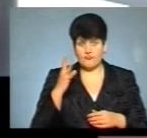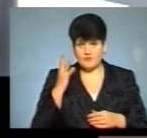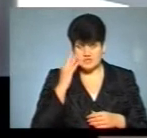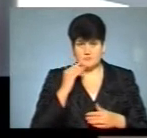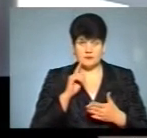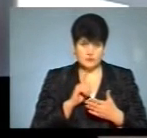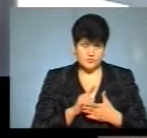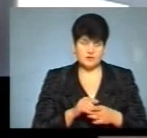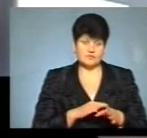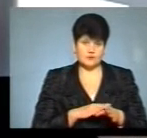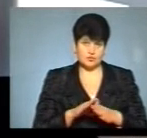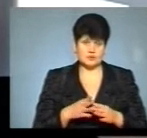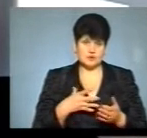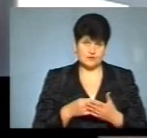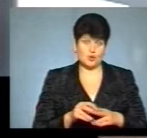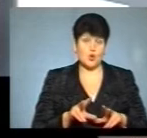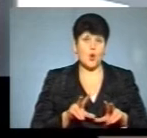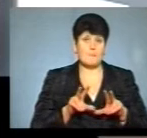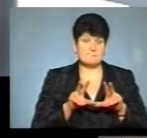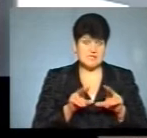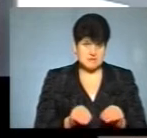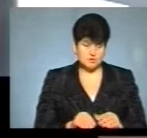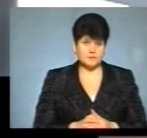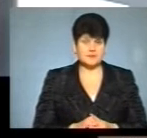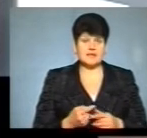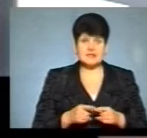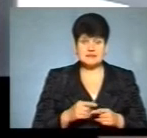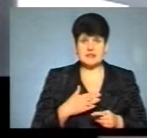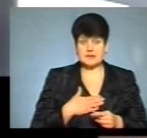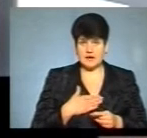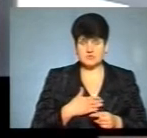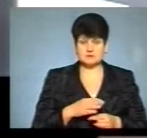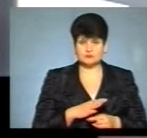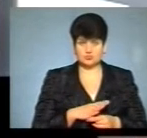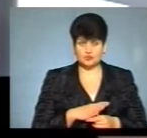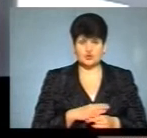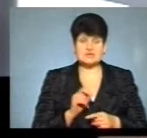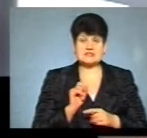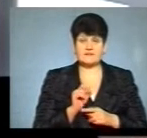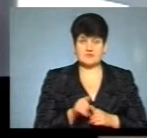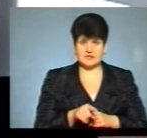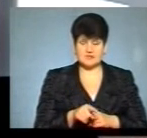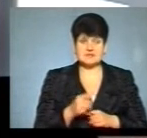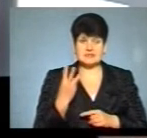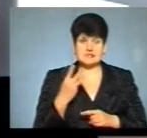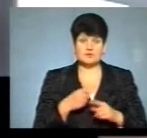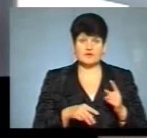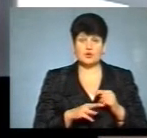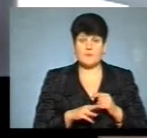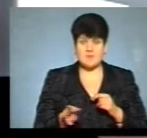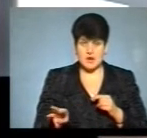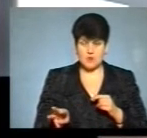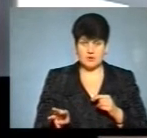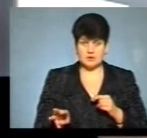дотримуватися своєї обіцянки. І це нашим було таким завданням, цих 3,5 мільйони, хоча б на